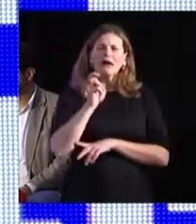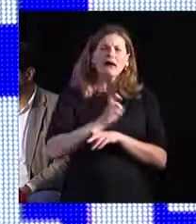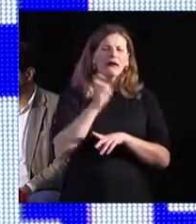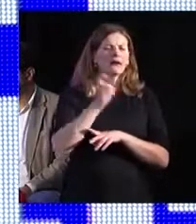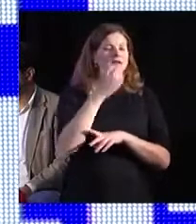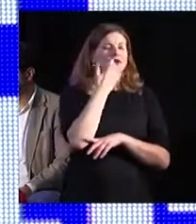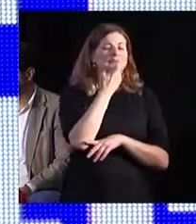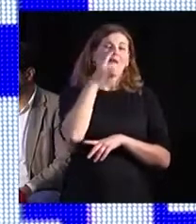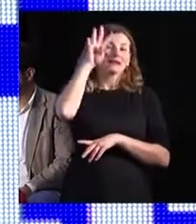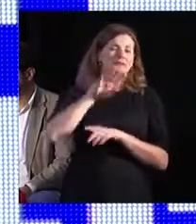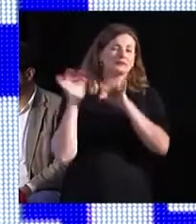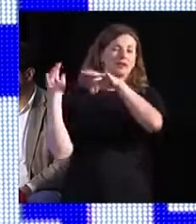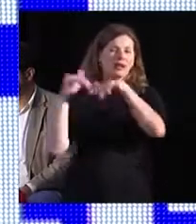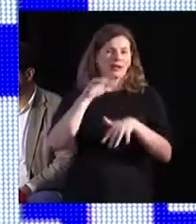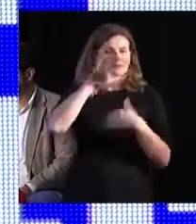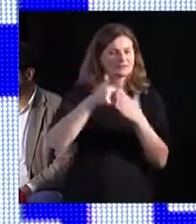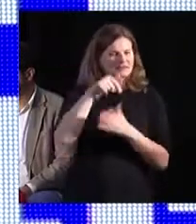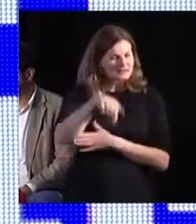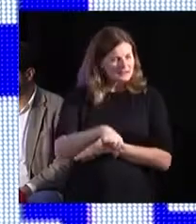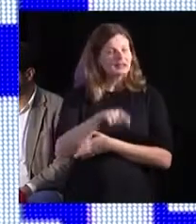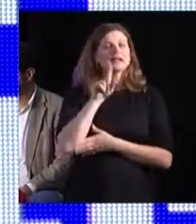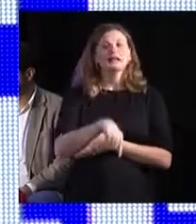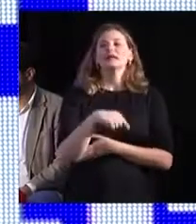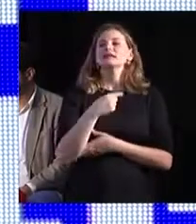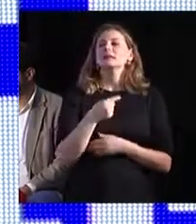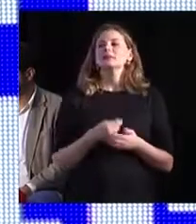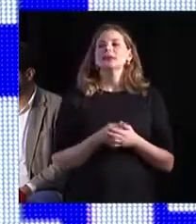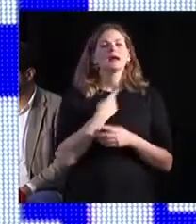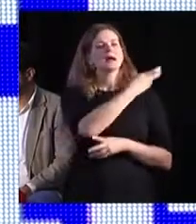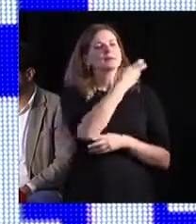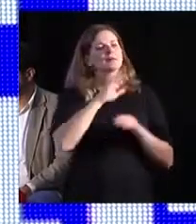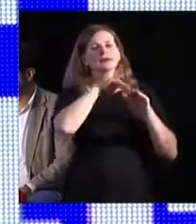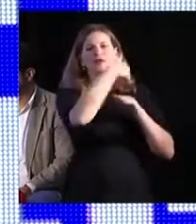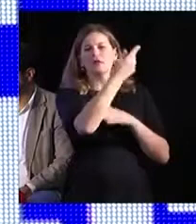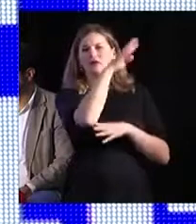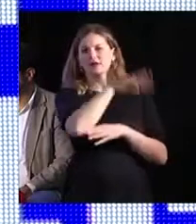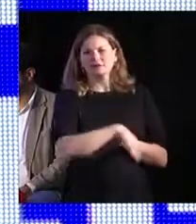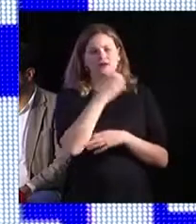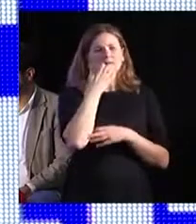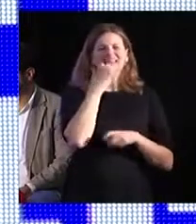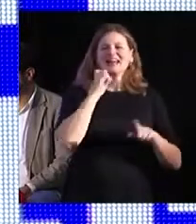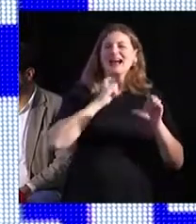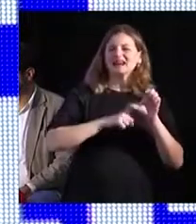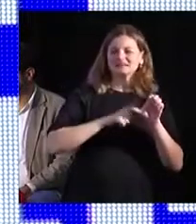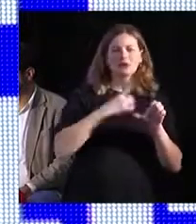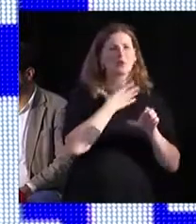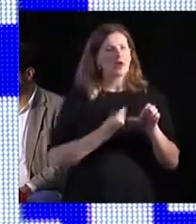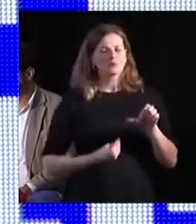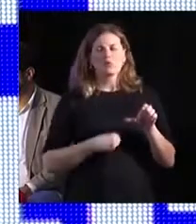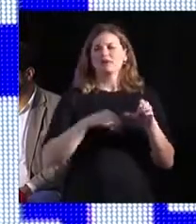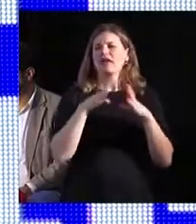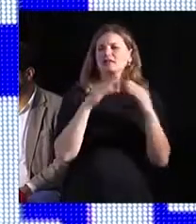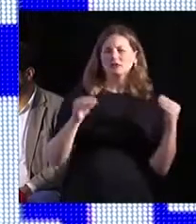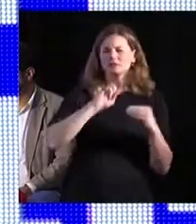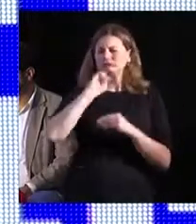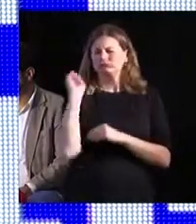parts de Catalunya, però que també va venir d'Extremadura, de Galícia, d'Andalusia, de Múrcia, de tants